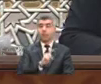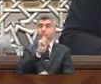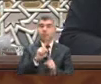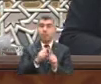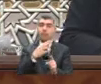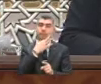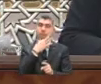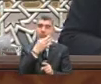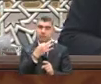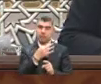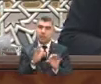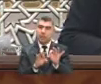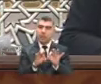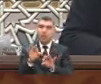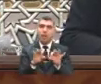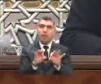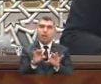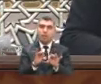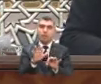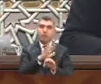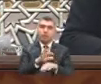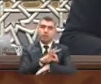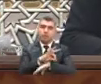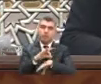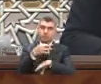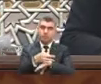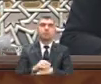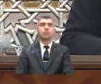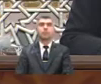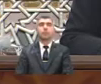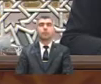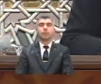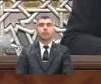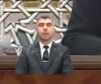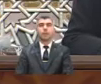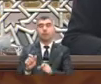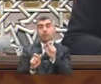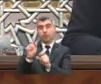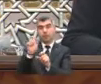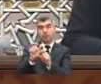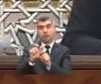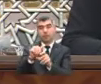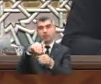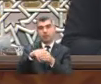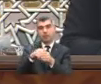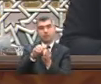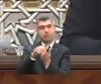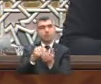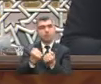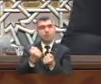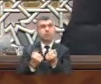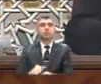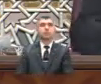تبسيط المساطر والإجراءات الإدارية للسيدة والسادة النواب المحترمين من فريق الأصالة